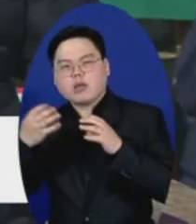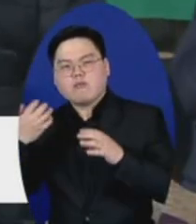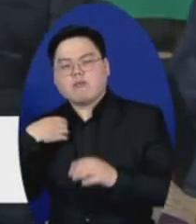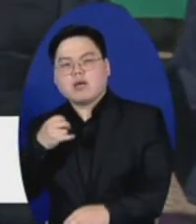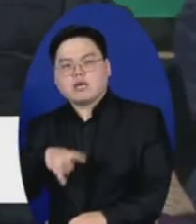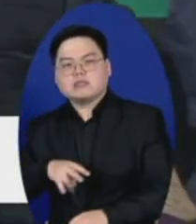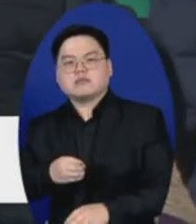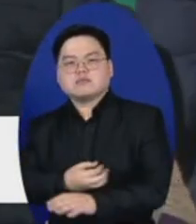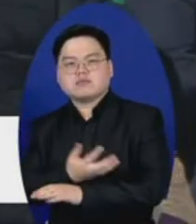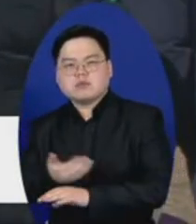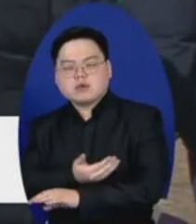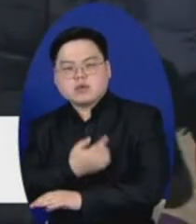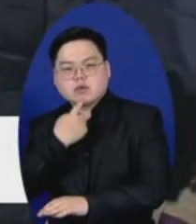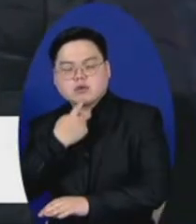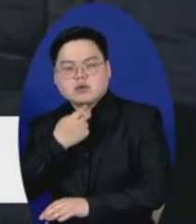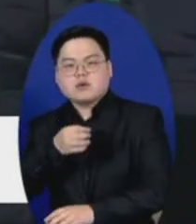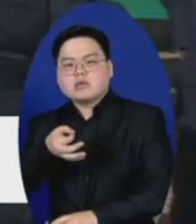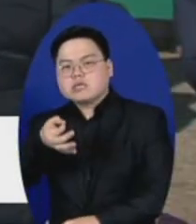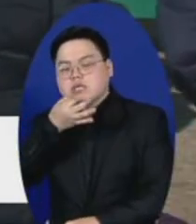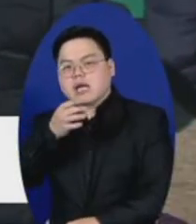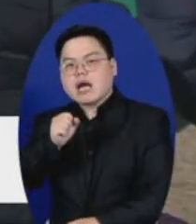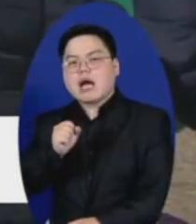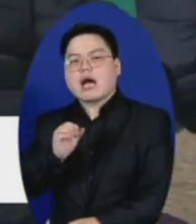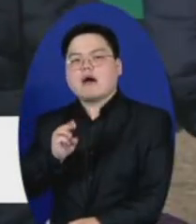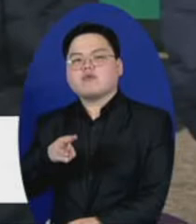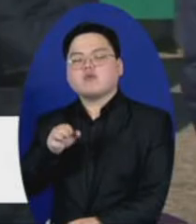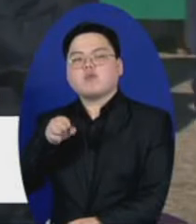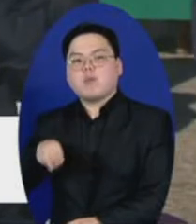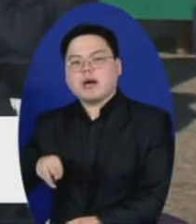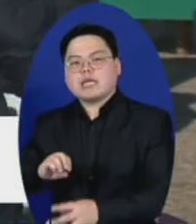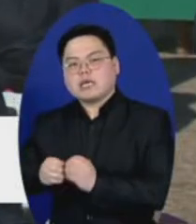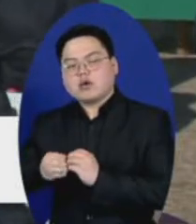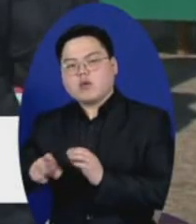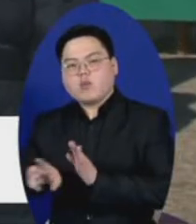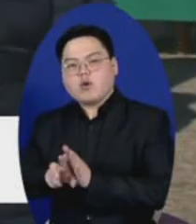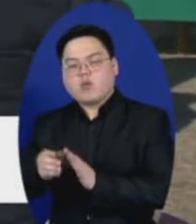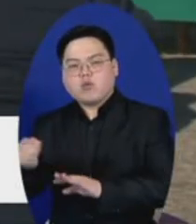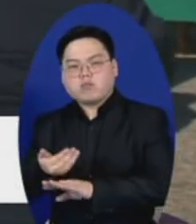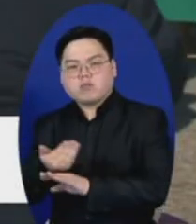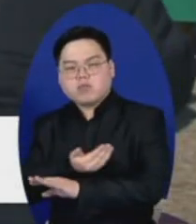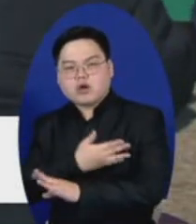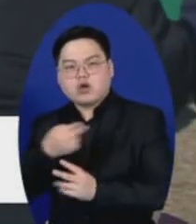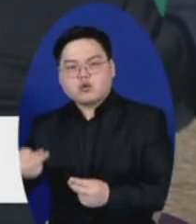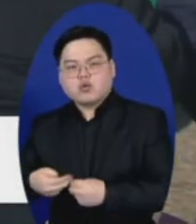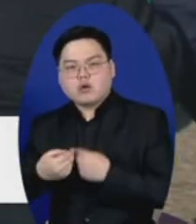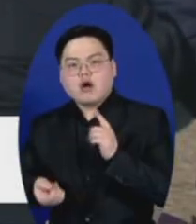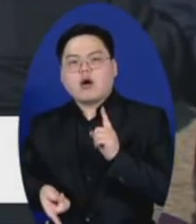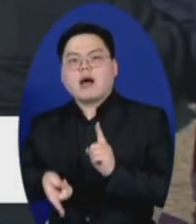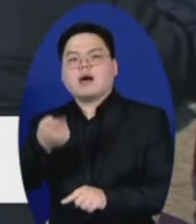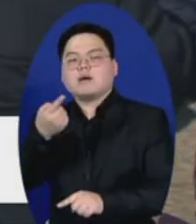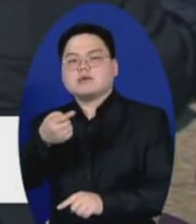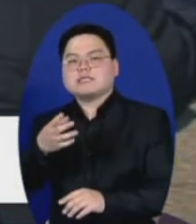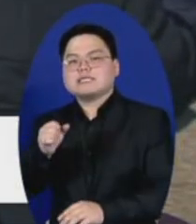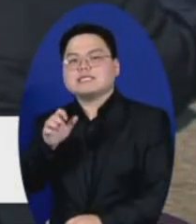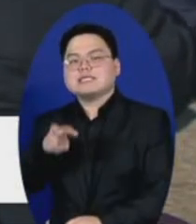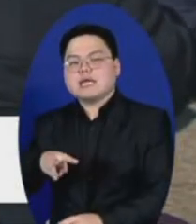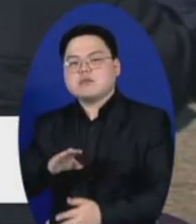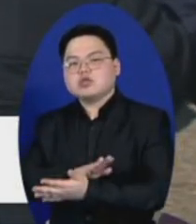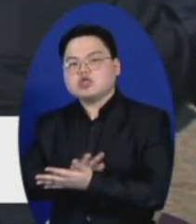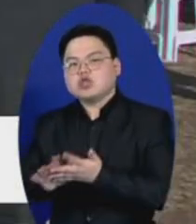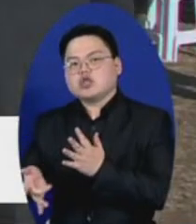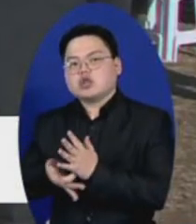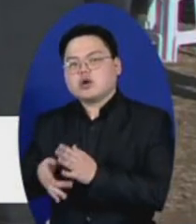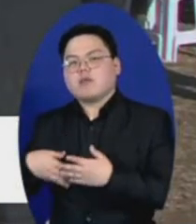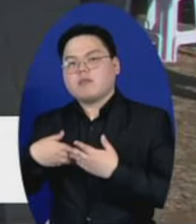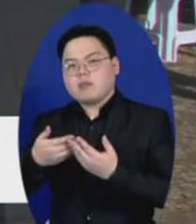бол энэлээс одоо механикдсан шууд тариагаад ураад ураагаад өгчдөг ийм одоо системтэй ийм нэвтрүүлэг дундын техник бий